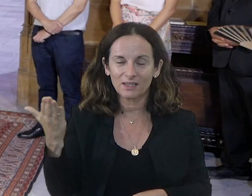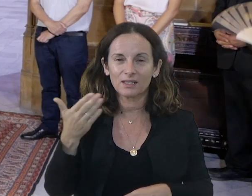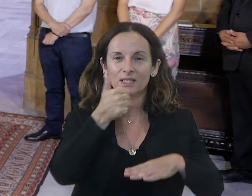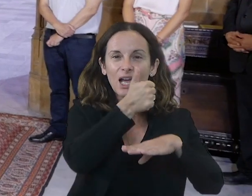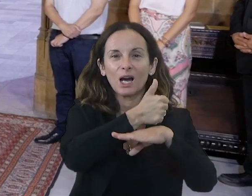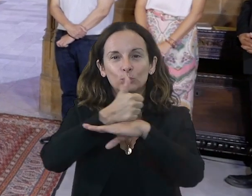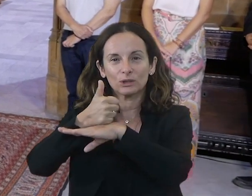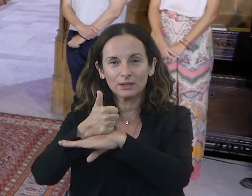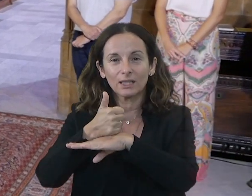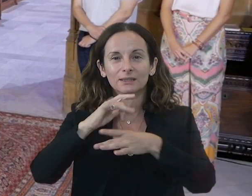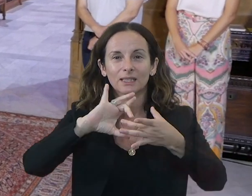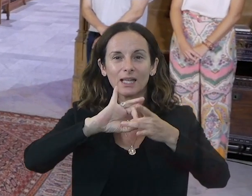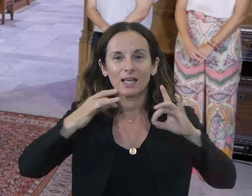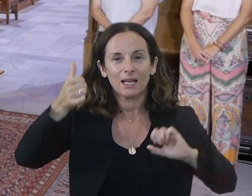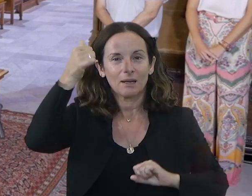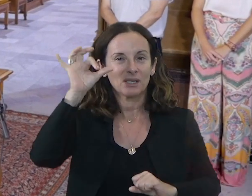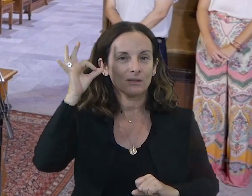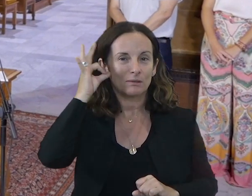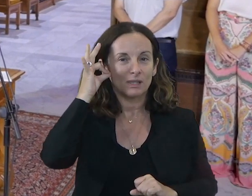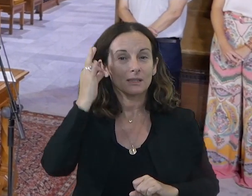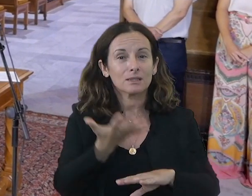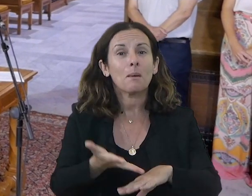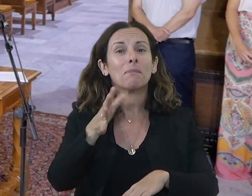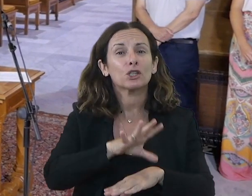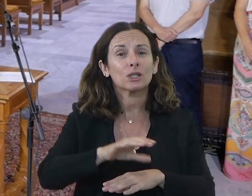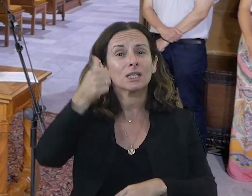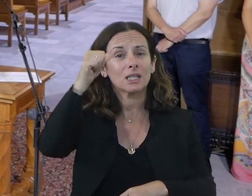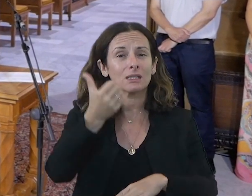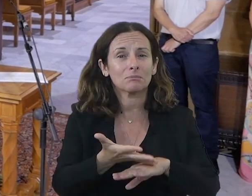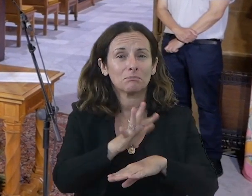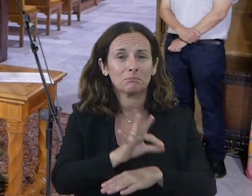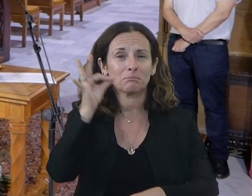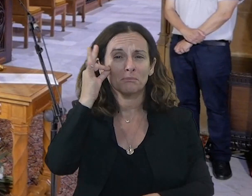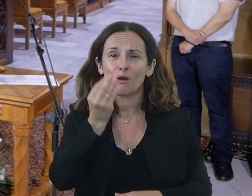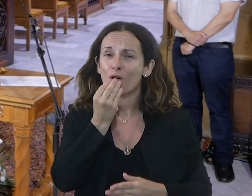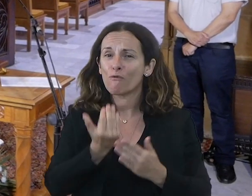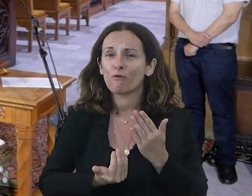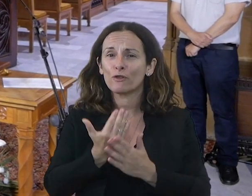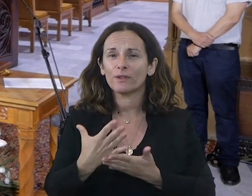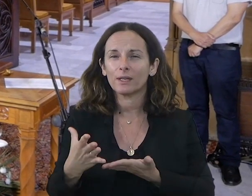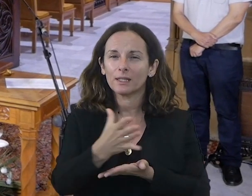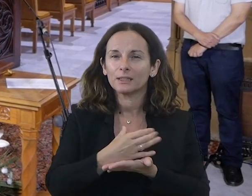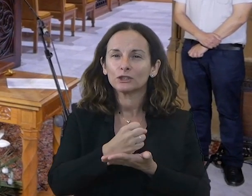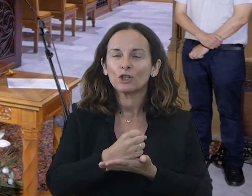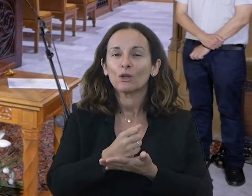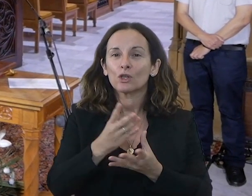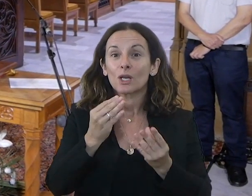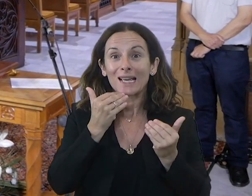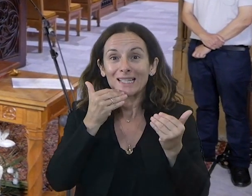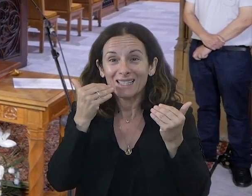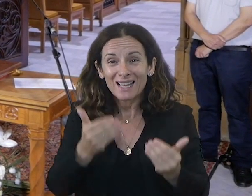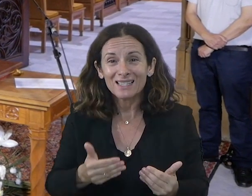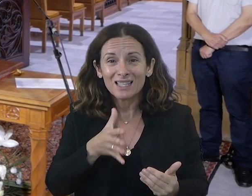Honorables conselleres i consellers, autoritats, amigues i amics, mallorquins i mallorquines. Molt bon